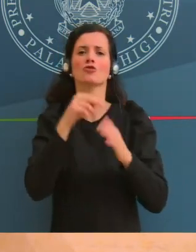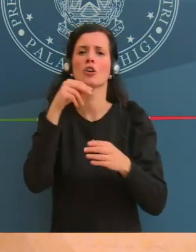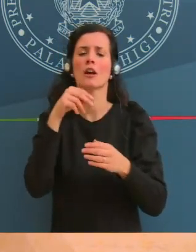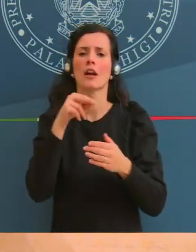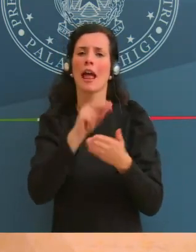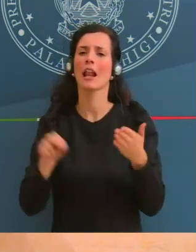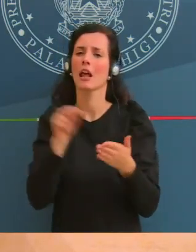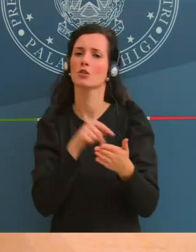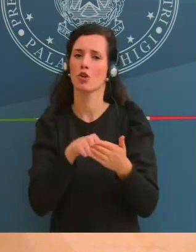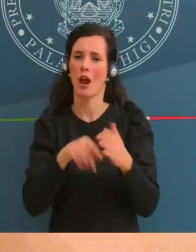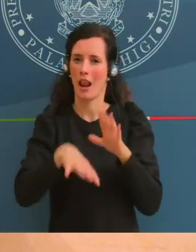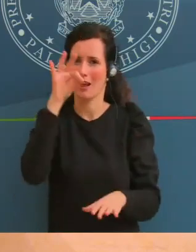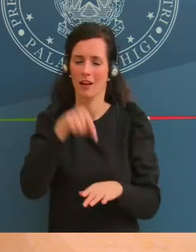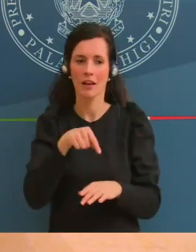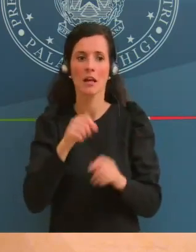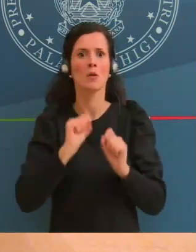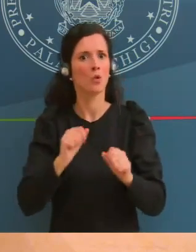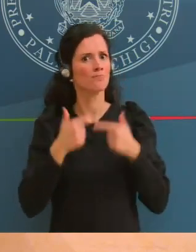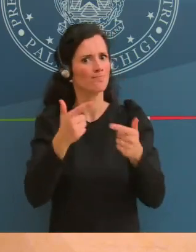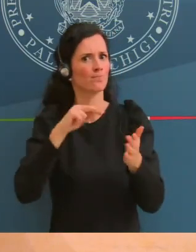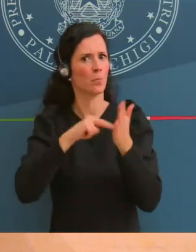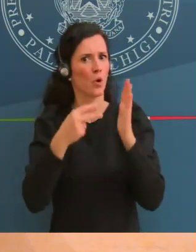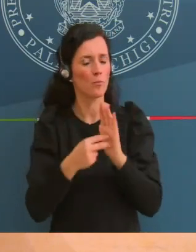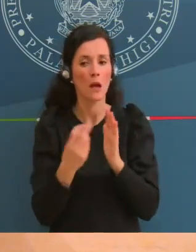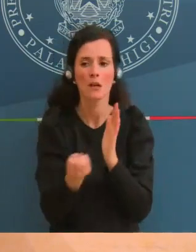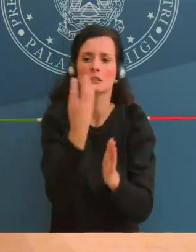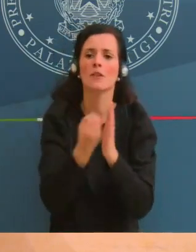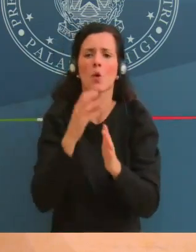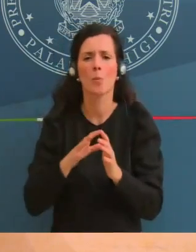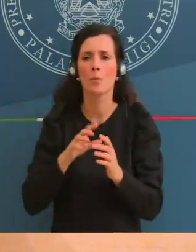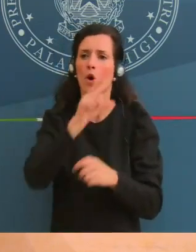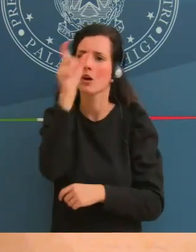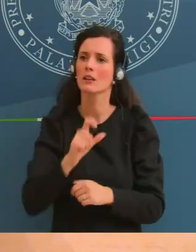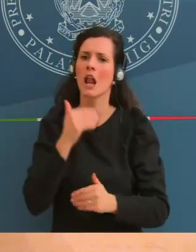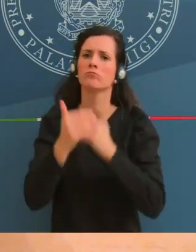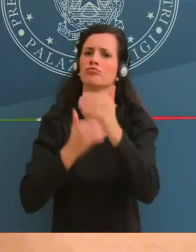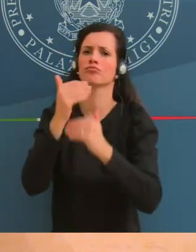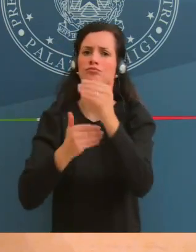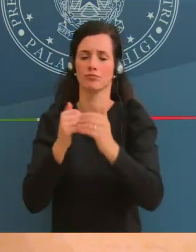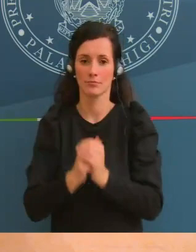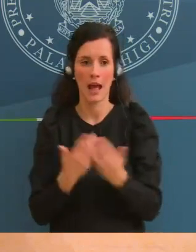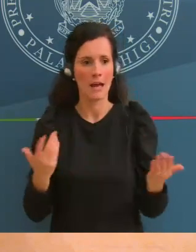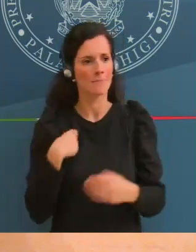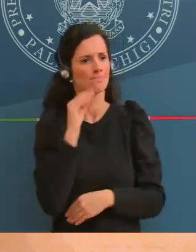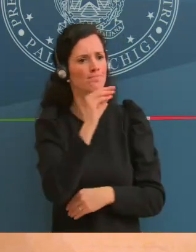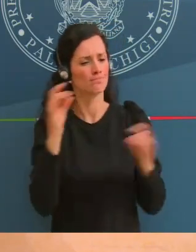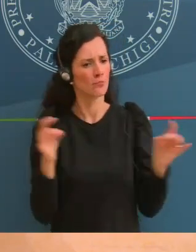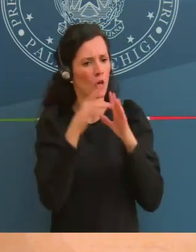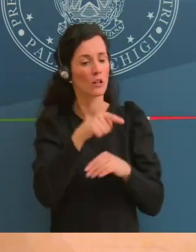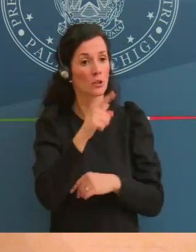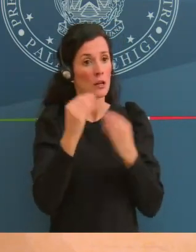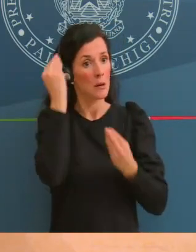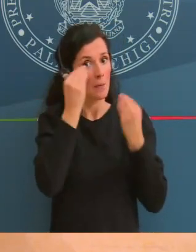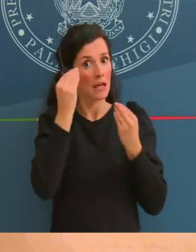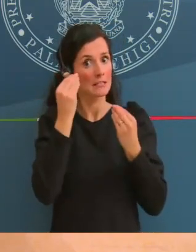assumere un iniziativa a riguardo se sì che cosa considerato poi che le riforme sono state alla base della nascita del